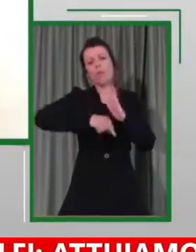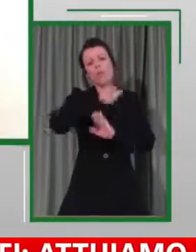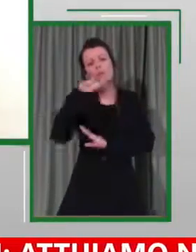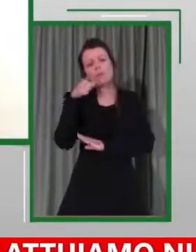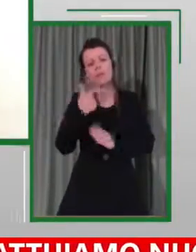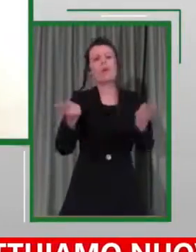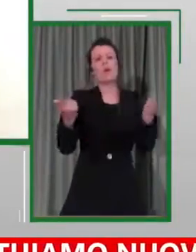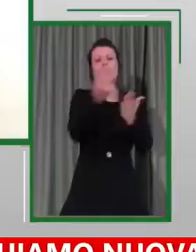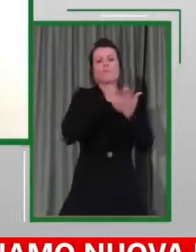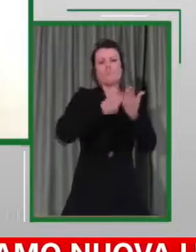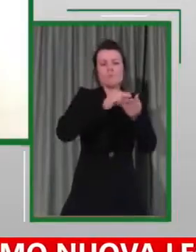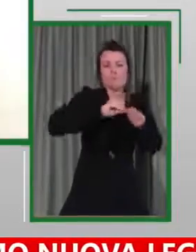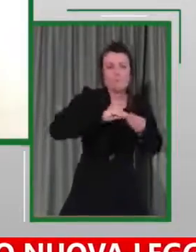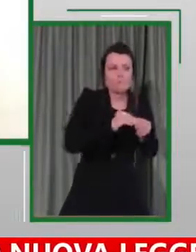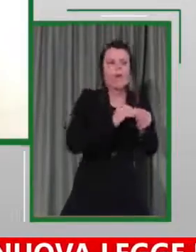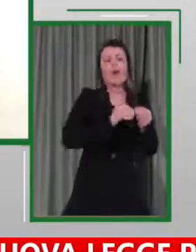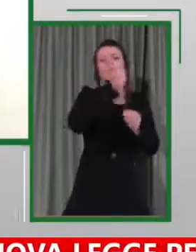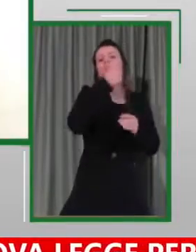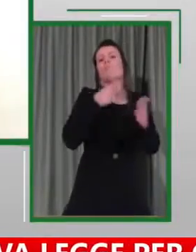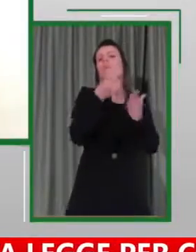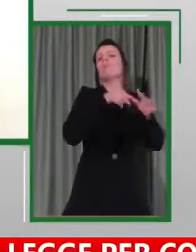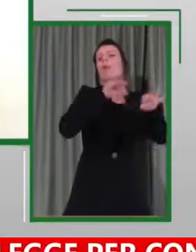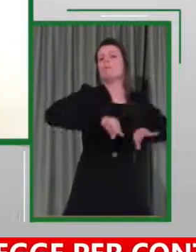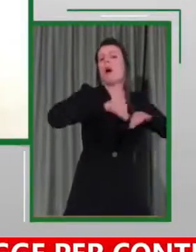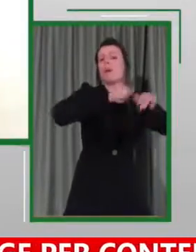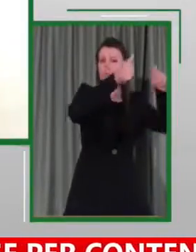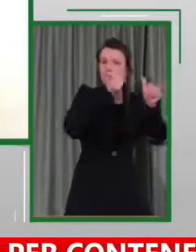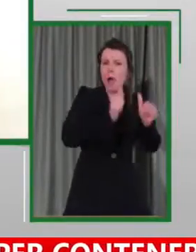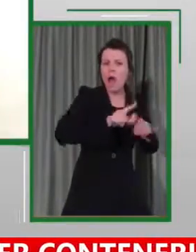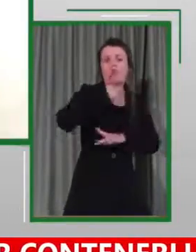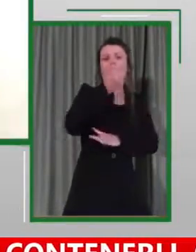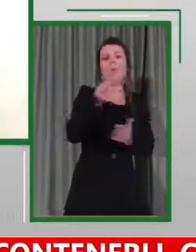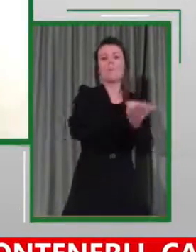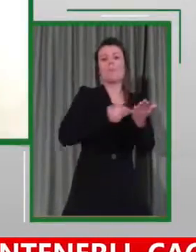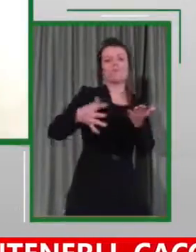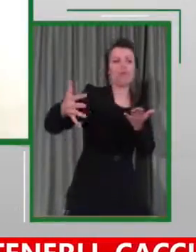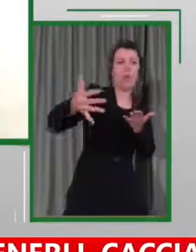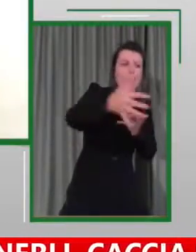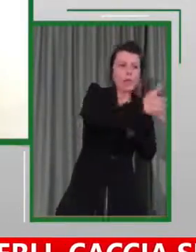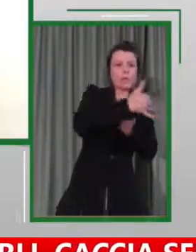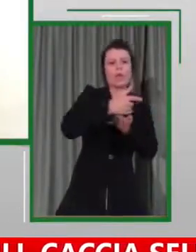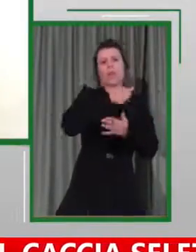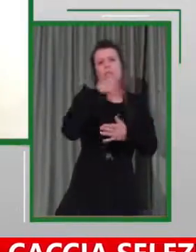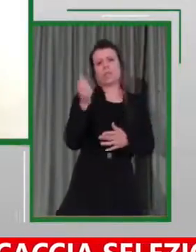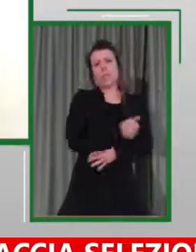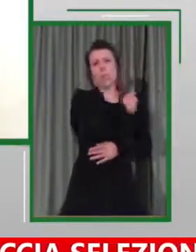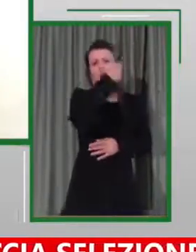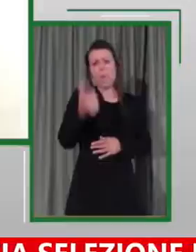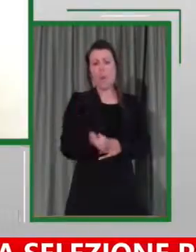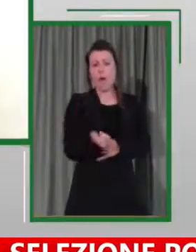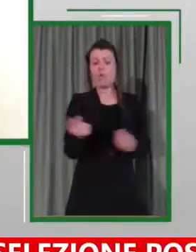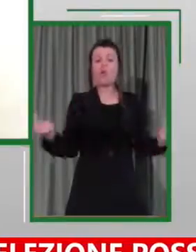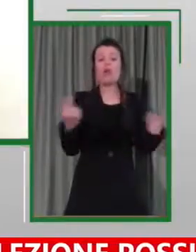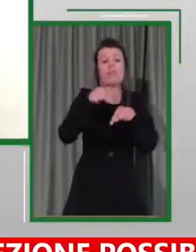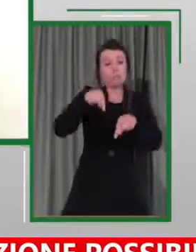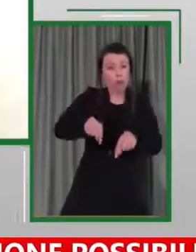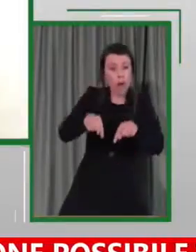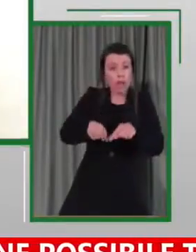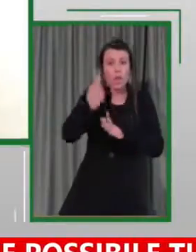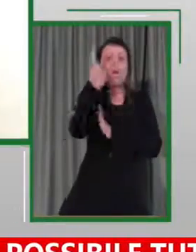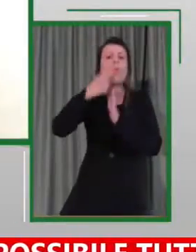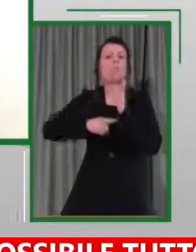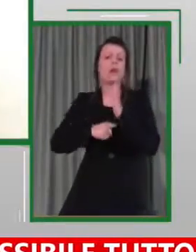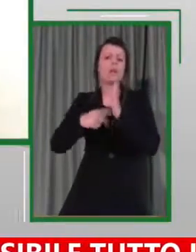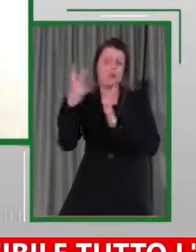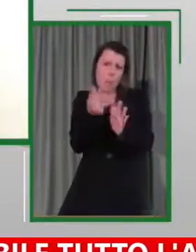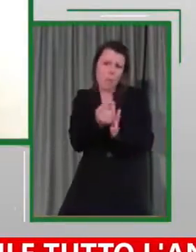progetti e prima di un anno sicuramente non si muove niente. Qui in un mese il bando era già pronto, in poche settimane il bando era